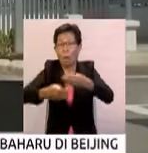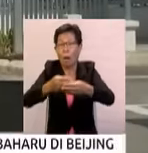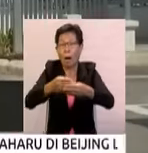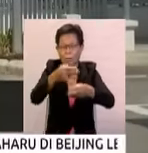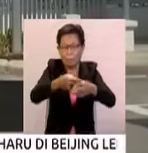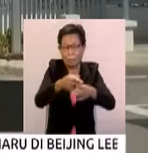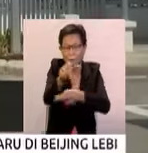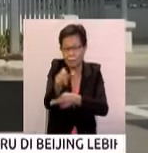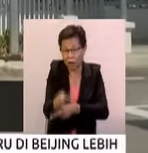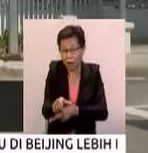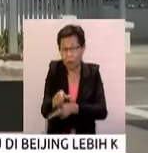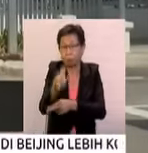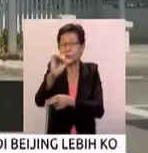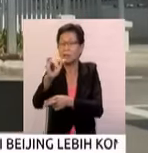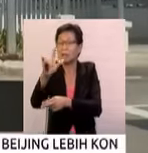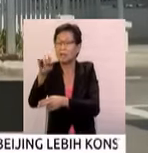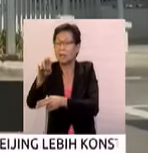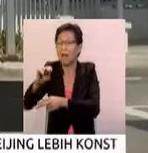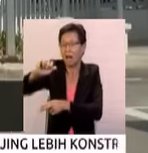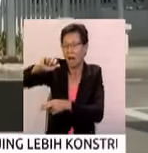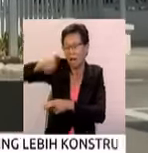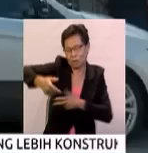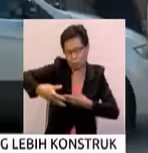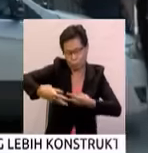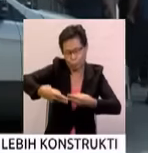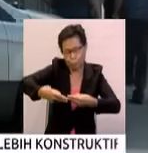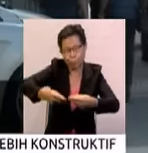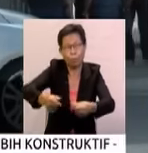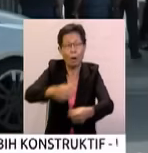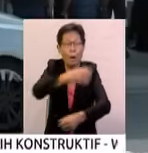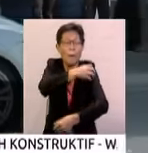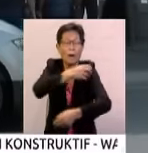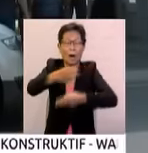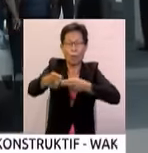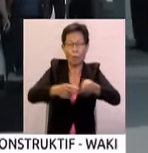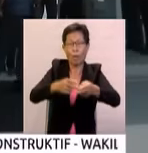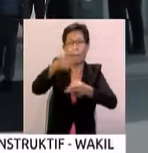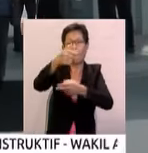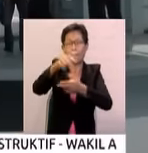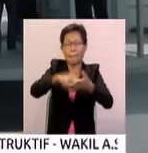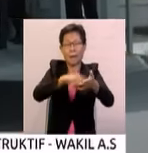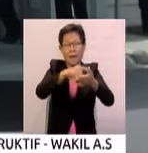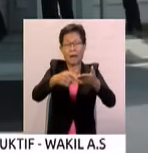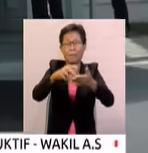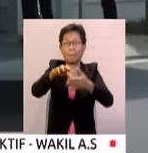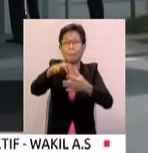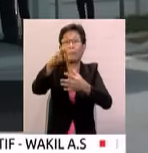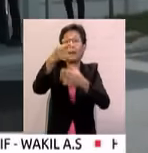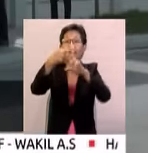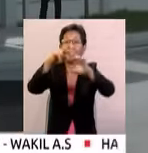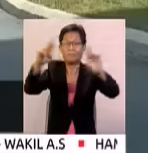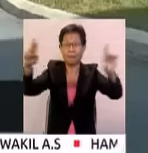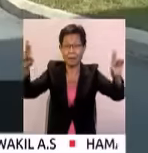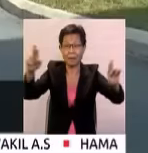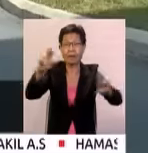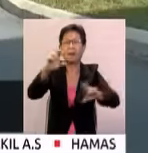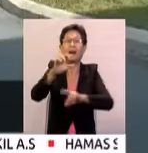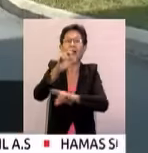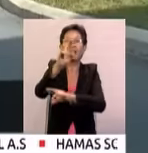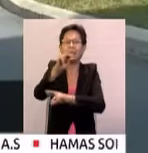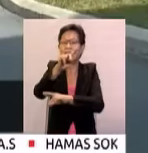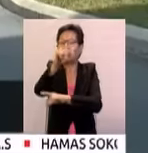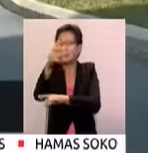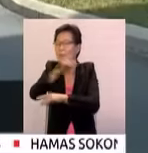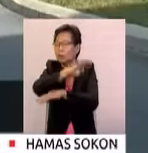calon PRK Dun Rantau esok berjalan lancar. Menurut Pegawai Pengurus Pilihan Raya Dun Rantau, Muhammad Nizam Tajul Arus, semua